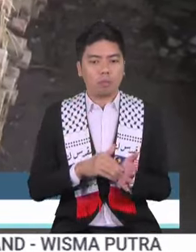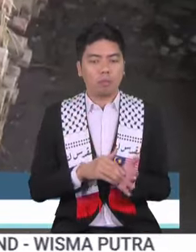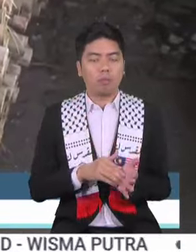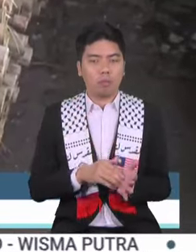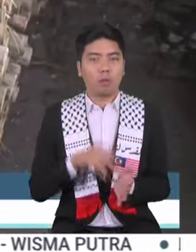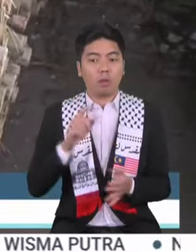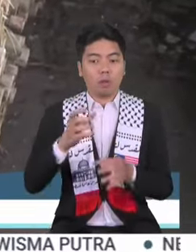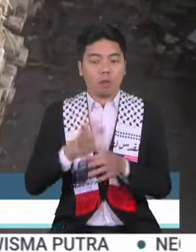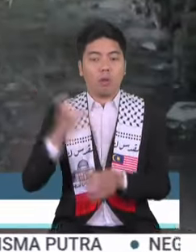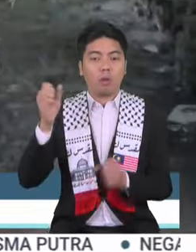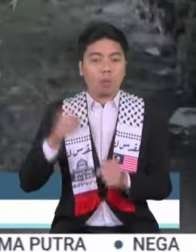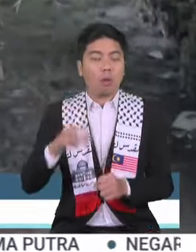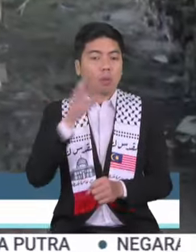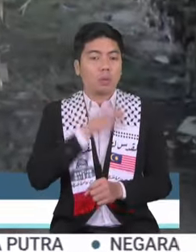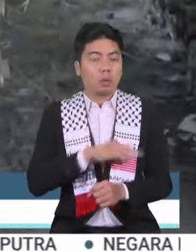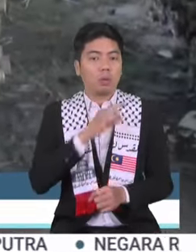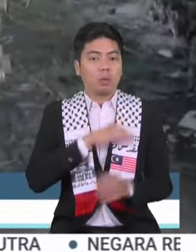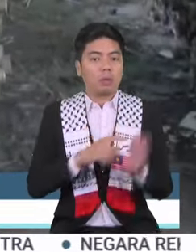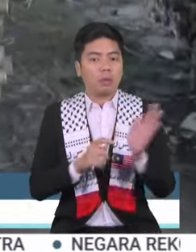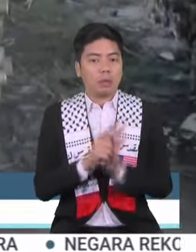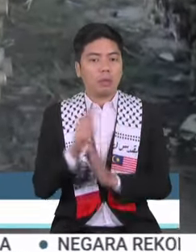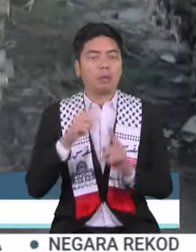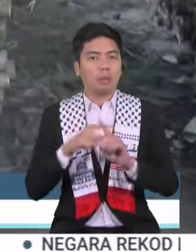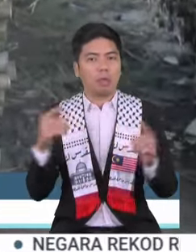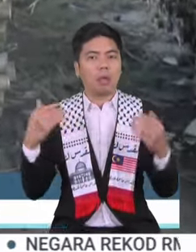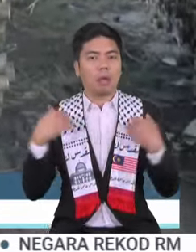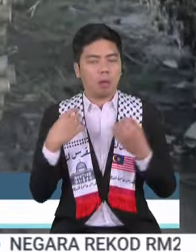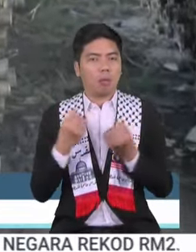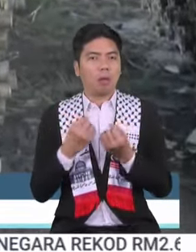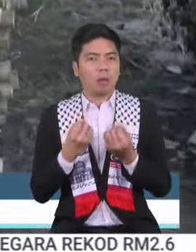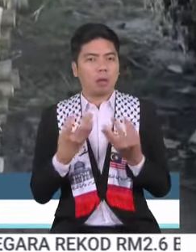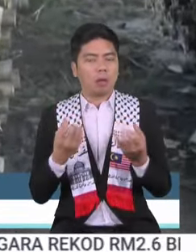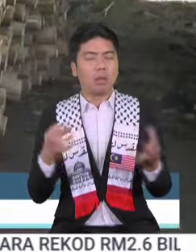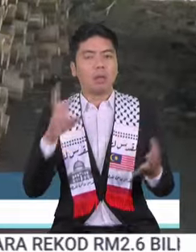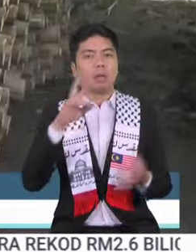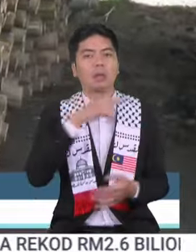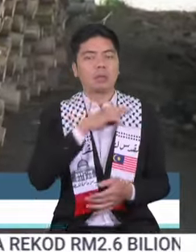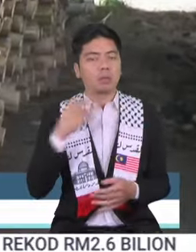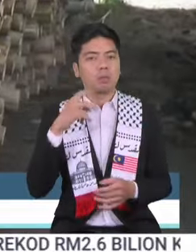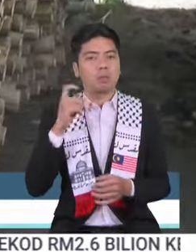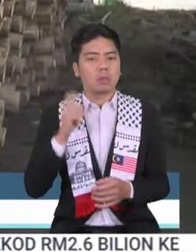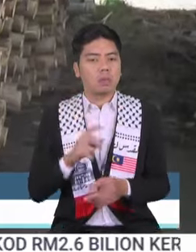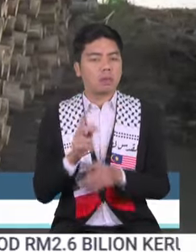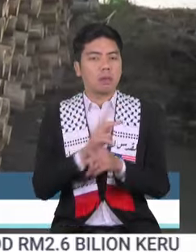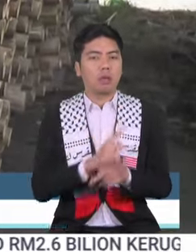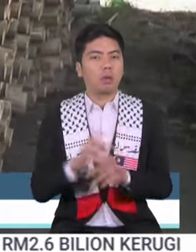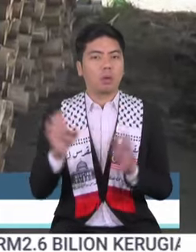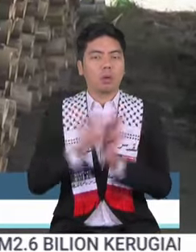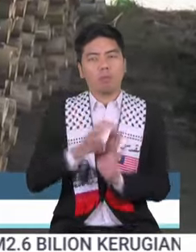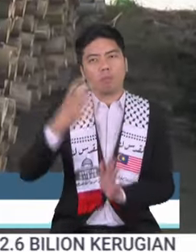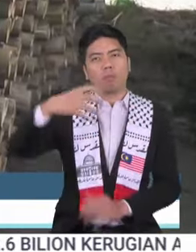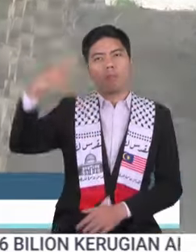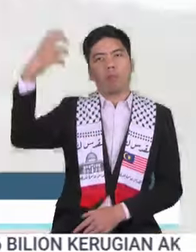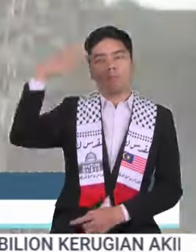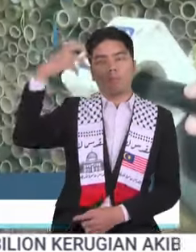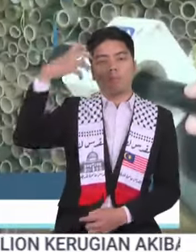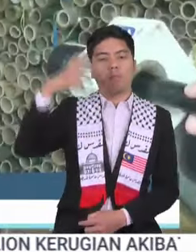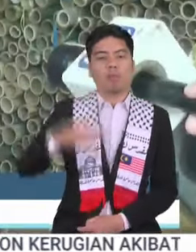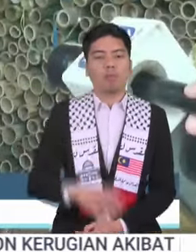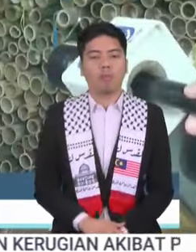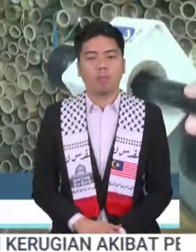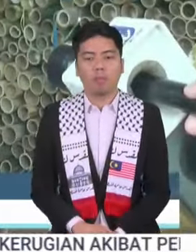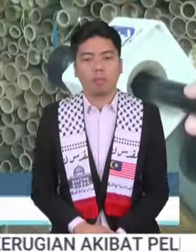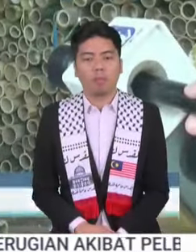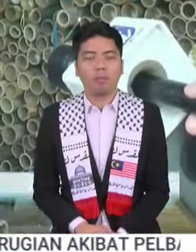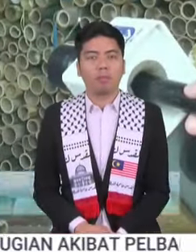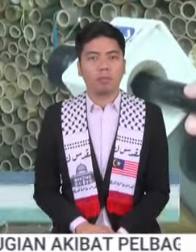dapat menjana pendapatan lumayan, namun terdapat pelbagai risiko yang perlu dihadapi, termasuk cuaca panas.